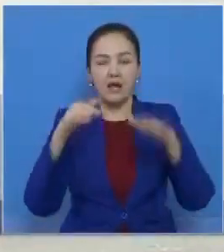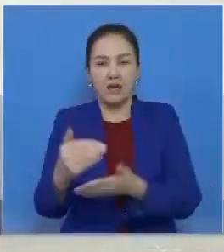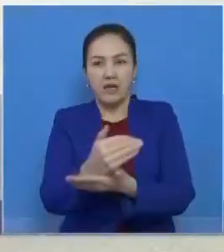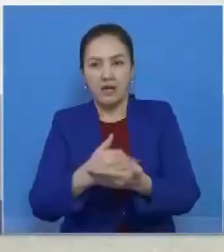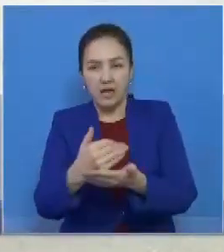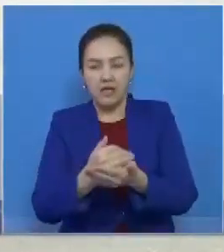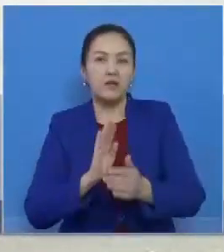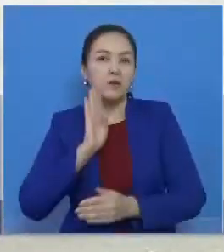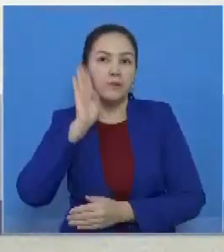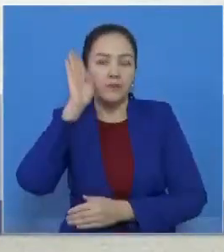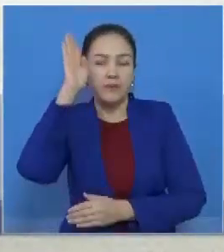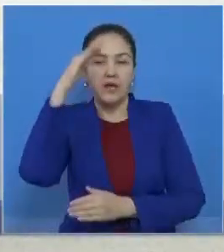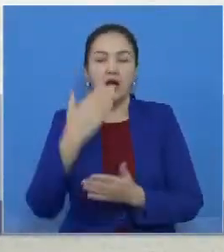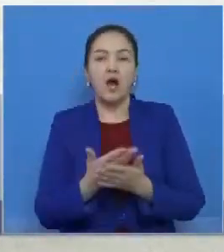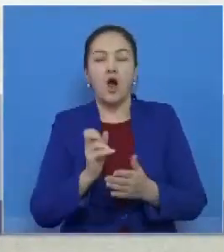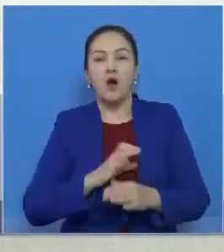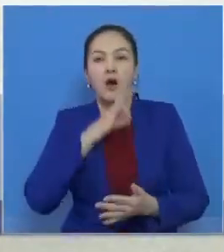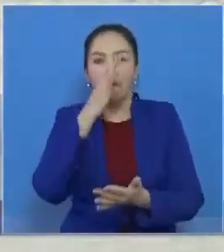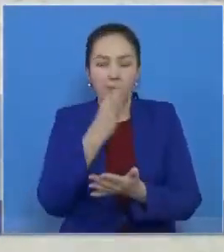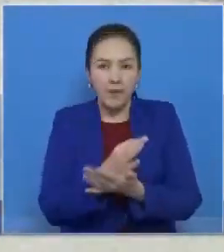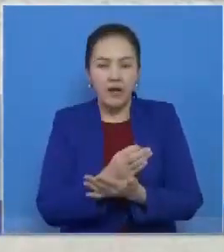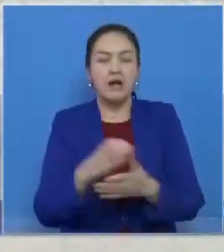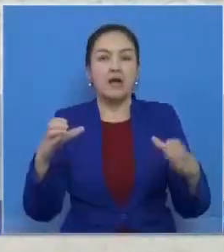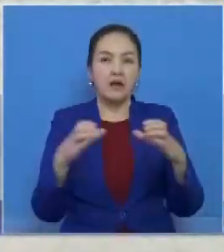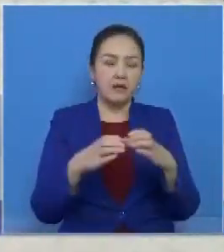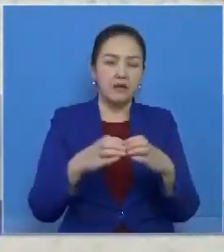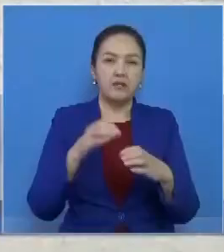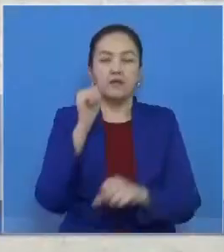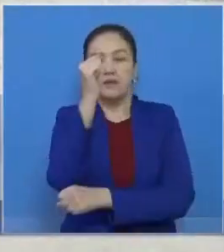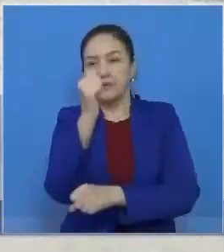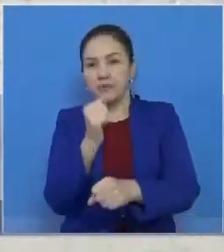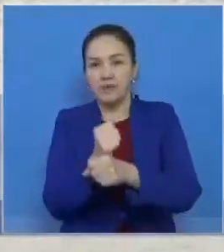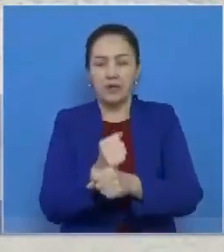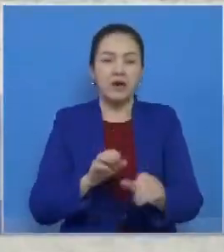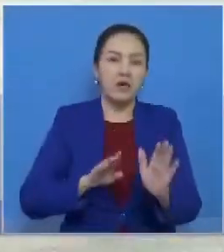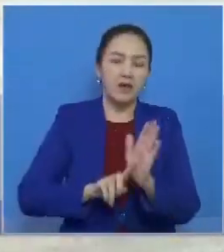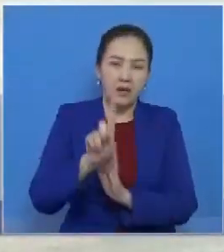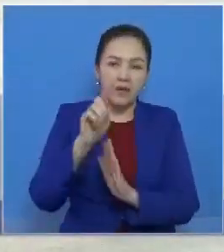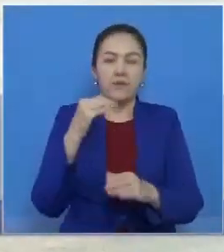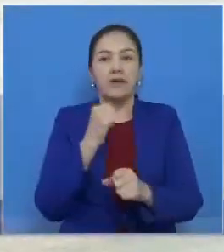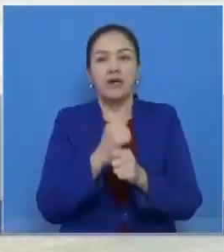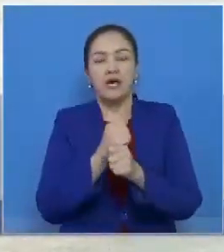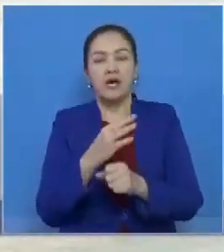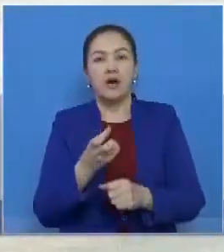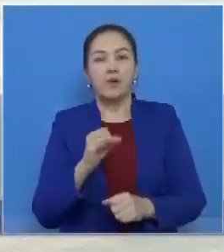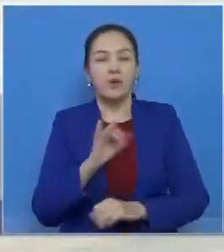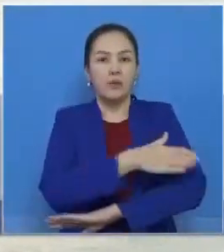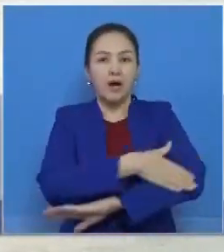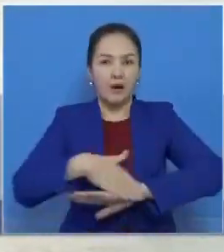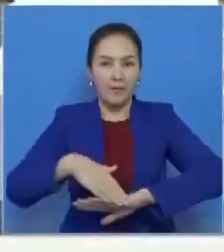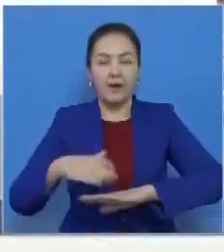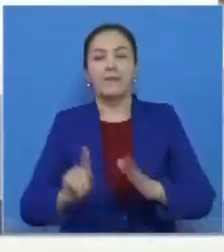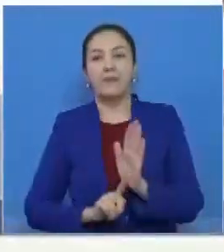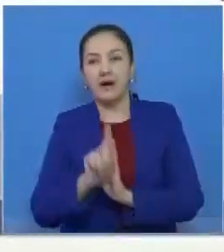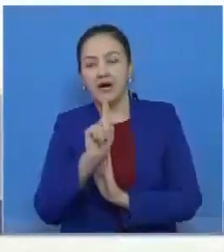Бұдан бөлек таң ертеңмен Көкбез жауапкершілігі шектеулі серіктестігінің жұмысшылары қызу іске кірісті. Бұл мердігер мекеме Әлия Молдағұлованың